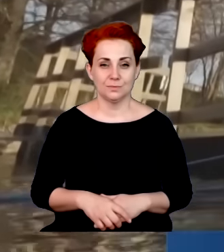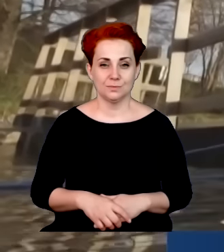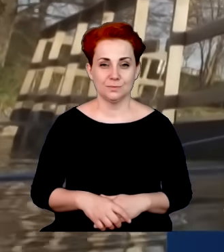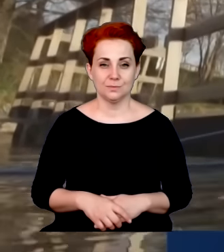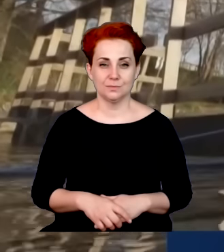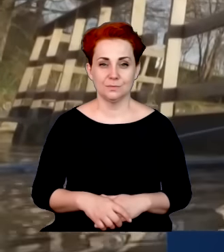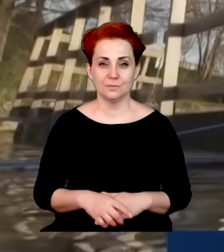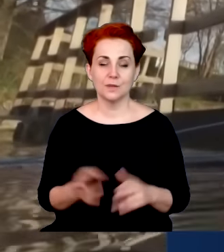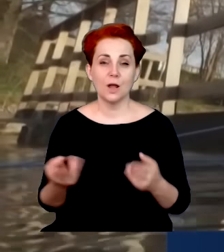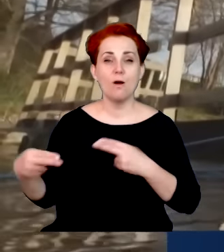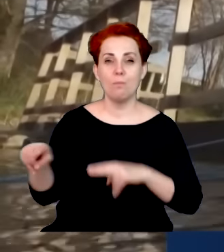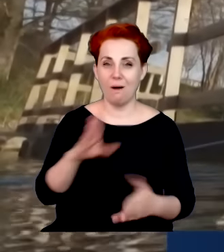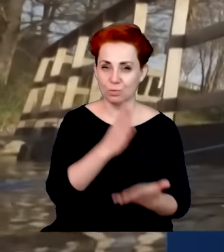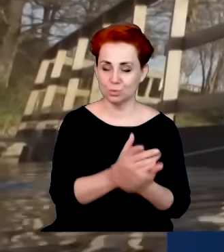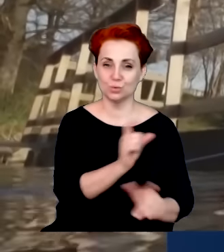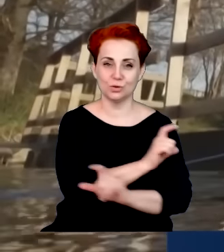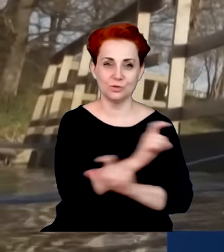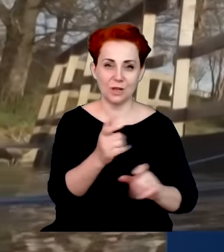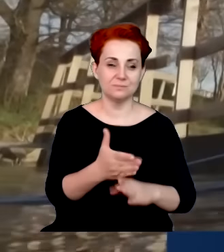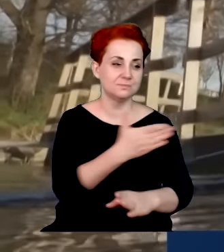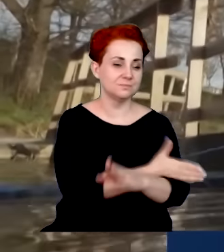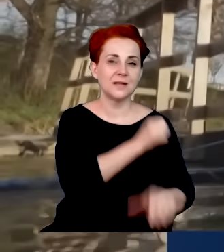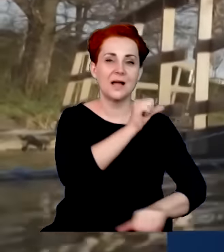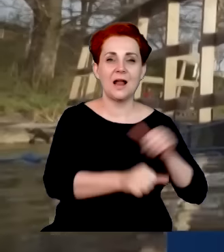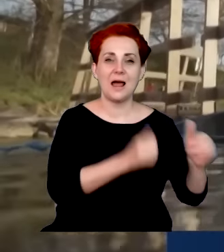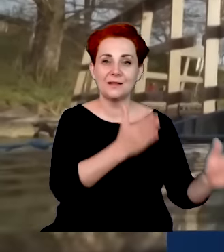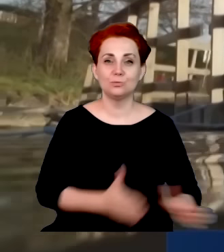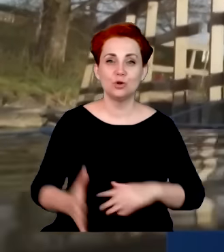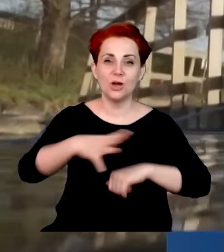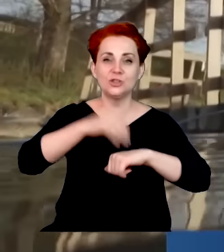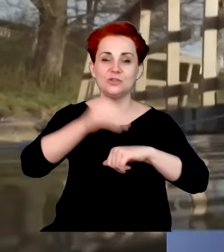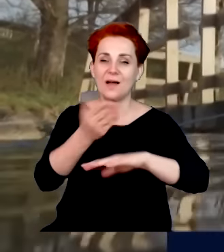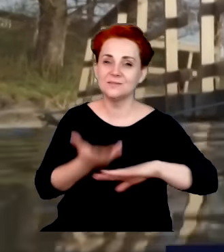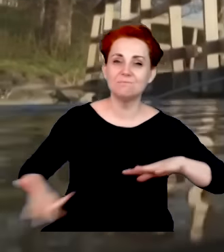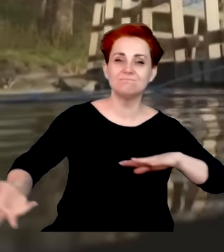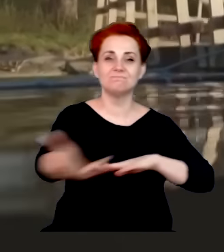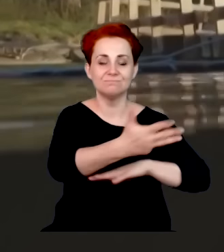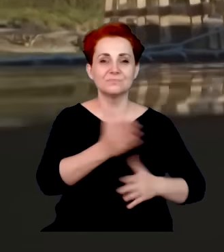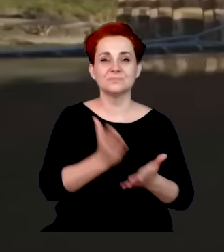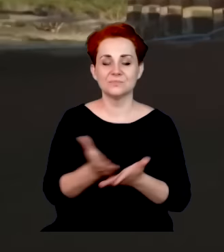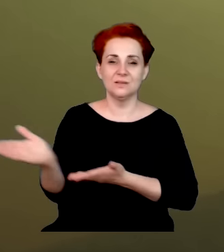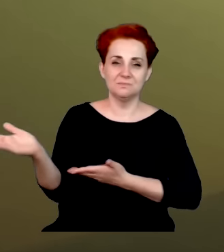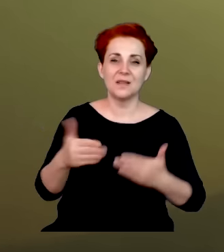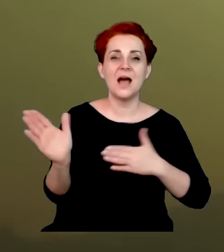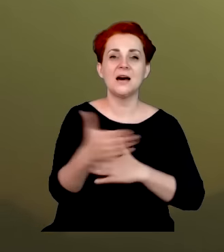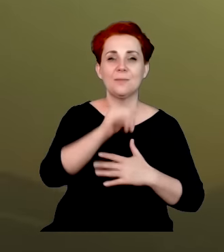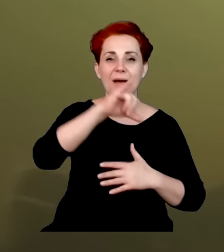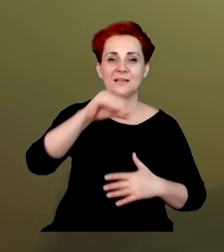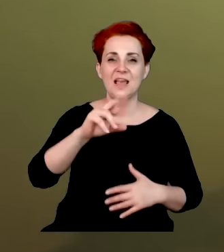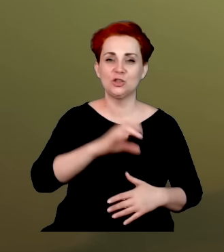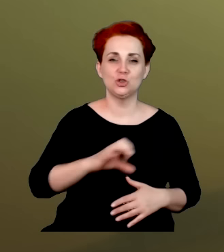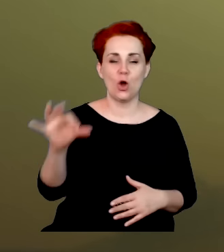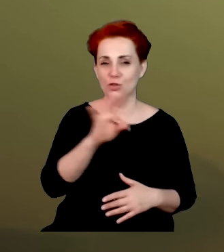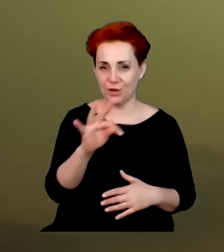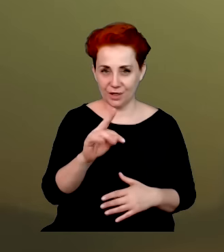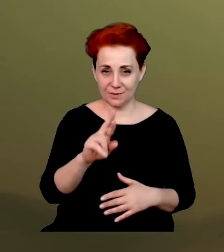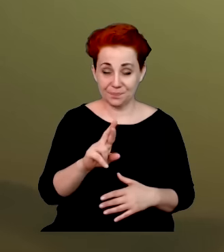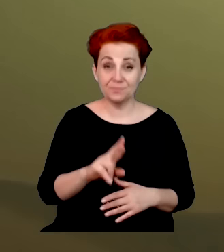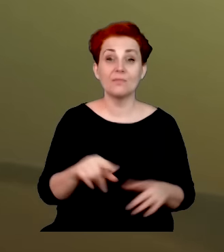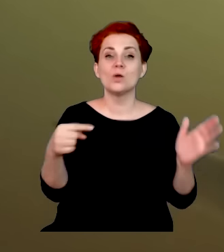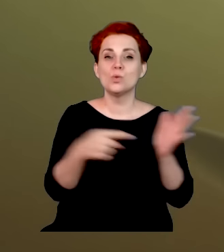Powrotu nadszedł czas. Po latach przygotowań szwedzkie wody ponownie witają jesiotry atlantyckie. Ryby są wprowadzane do ich naturalnego środowiska